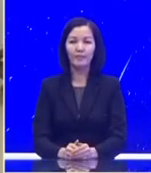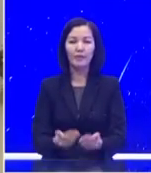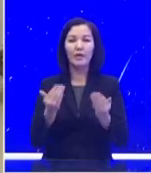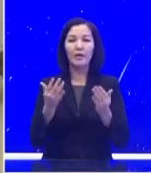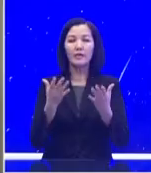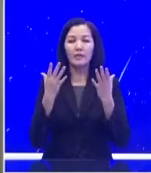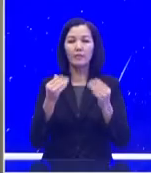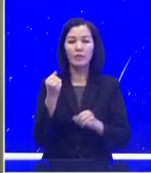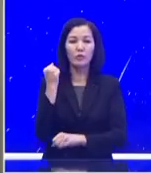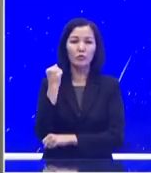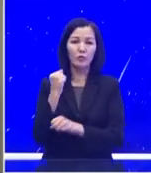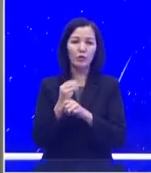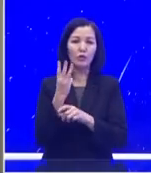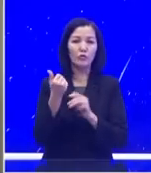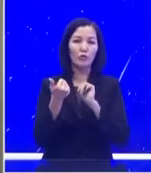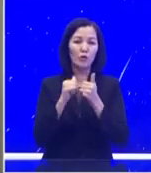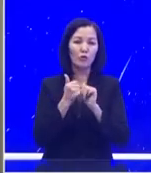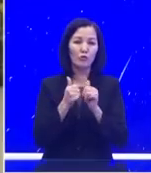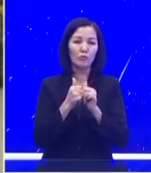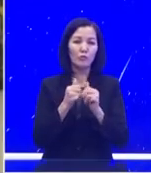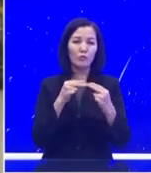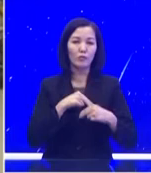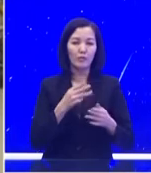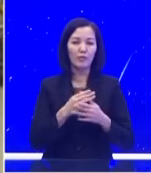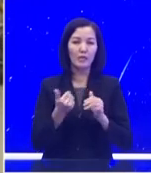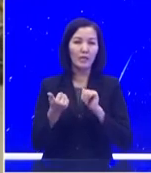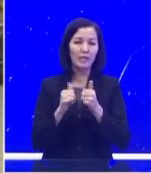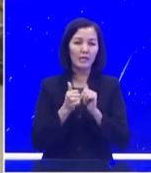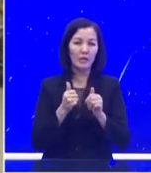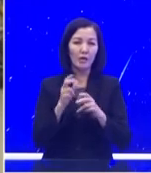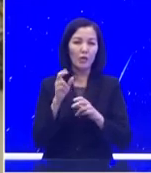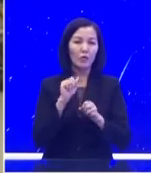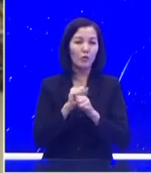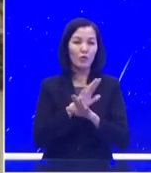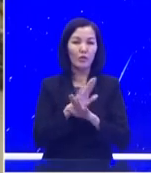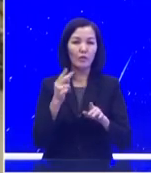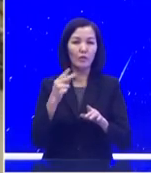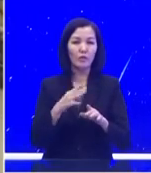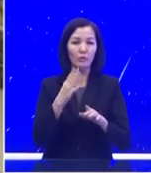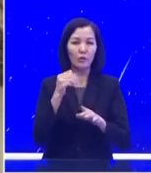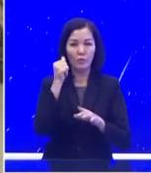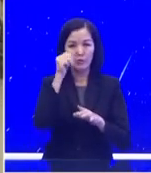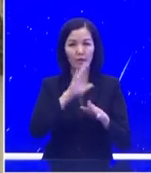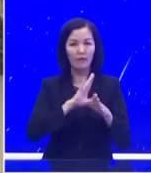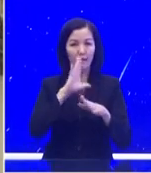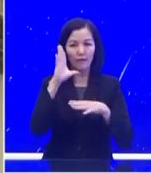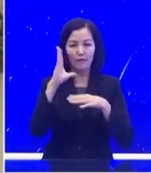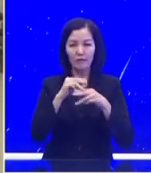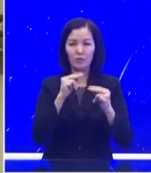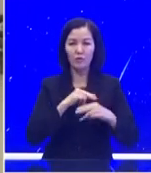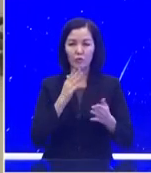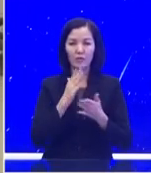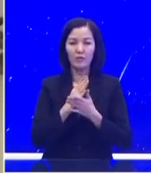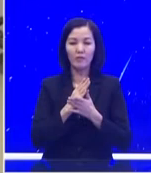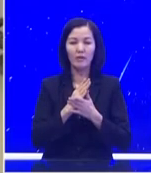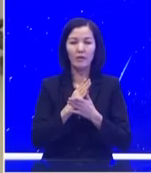Қазір біз жұмысшыларды 3 ауысымға қойдық. Олар кезекпен келіп, өндірісті тоқтатпай 24 сағат жұмыс істеп жатыр. Тәулігіне максималды